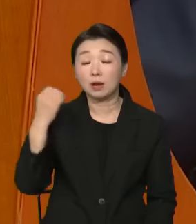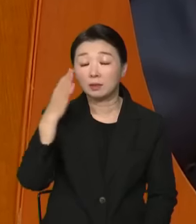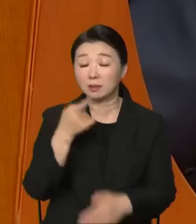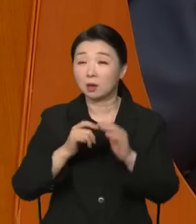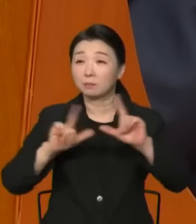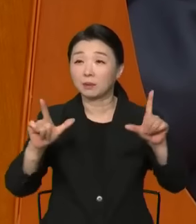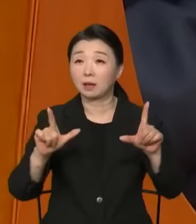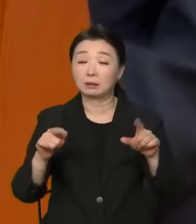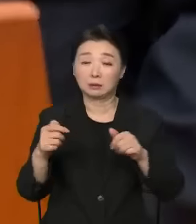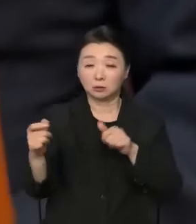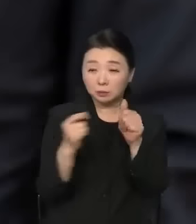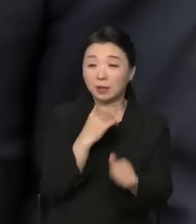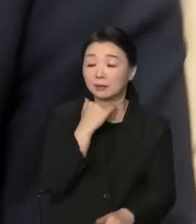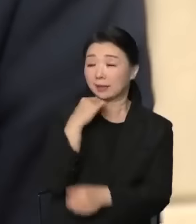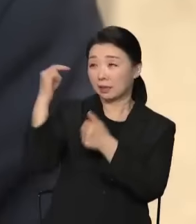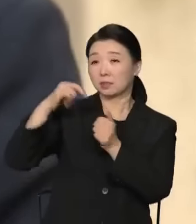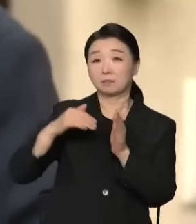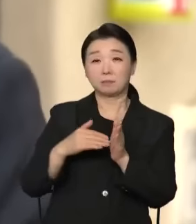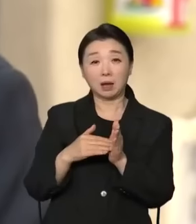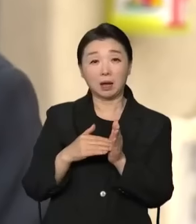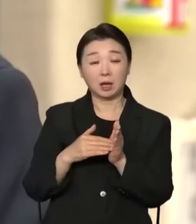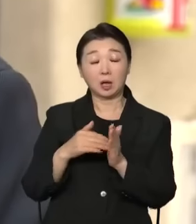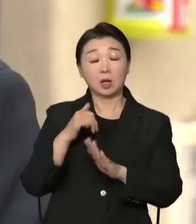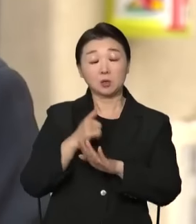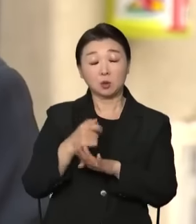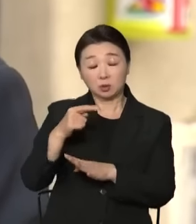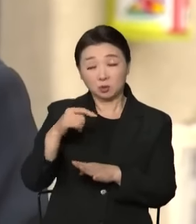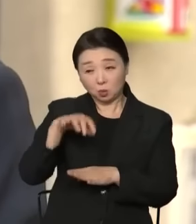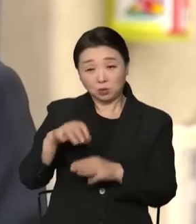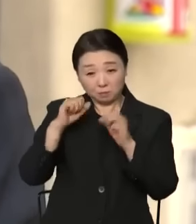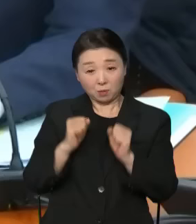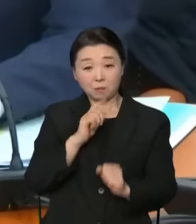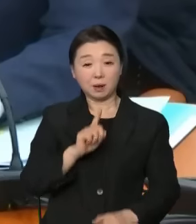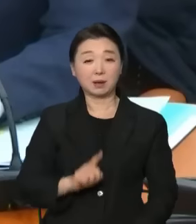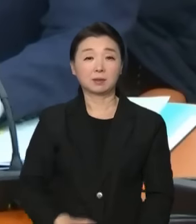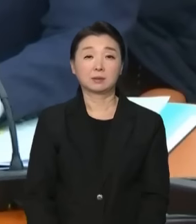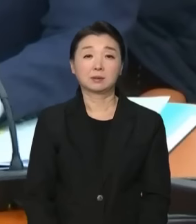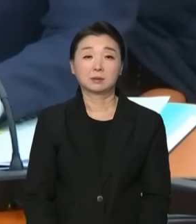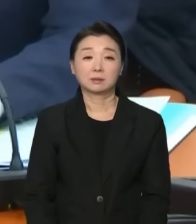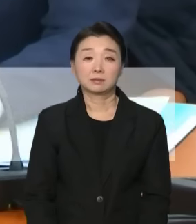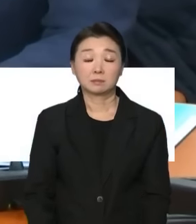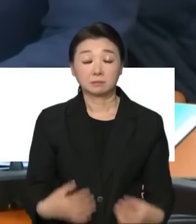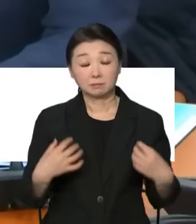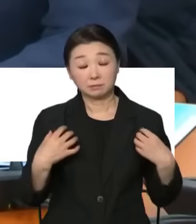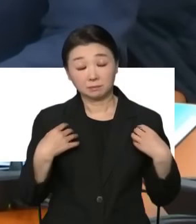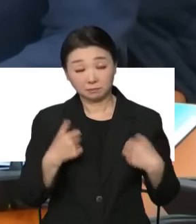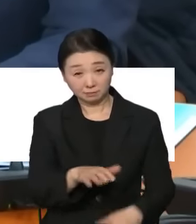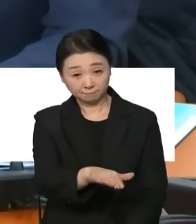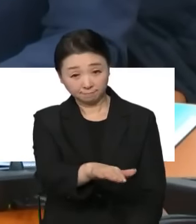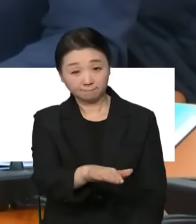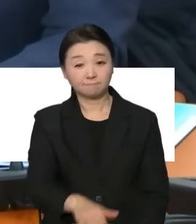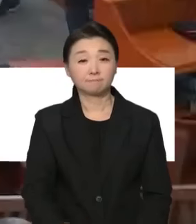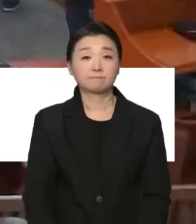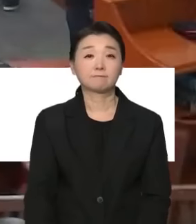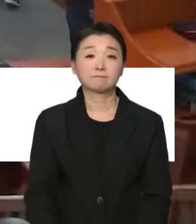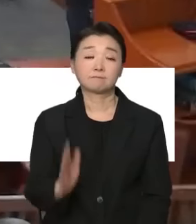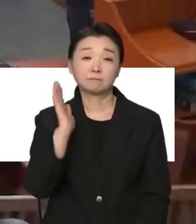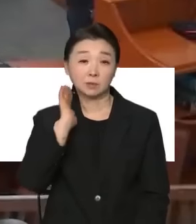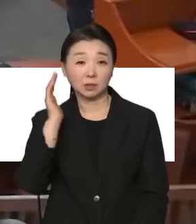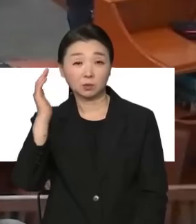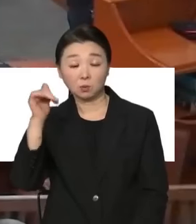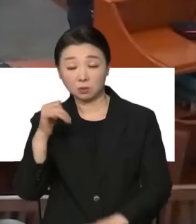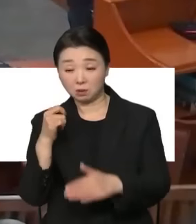인근에서 대기하라는 지시를 받고 공관에 머물렀다고 진술한 바 있습니다. 청장님, 예. 그 대통령